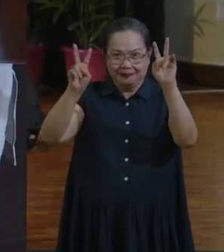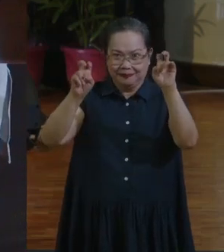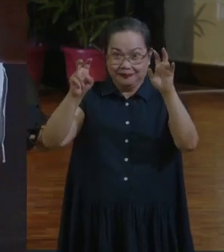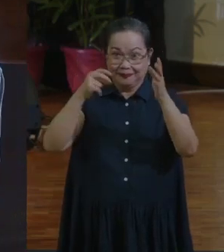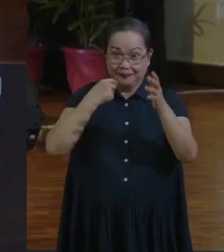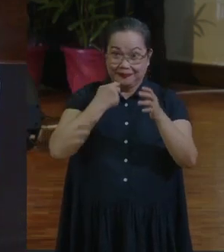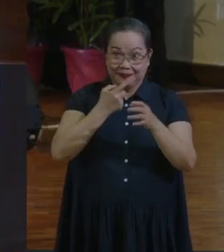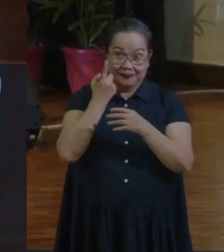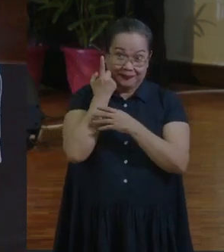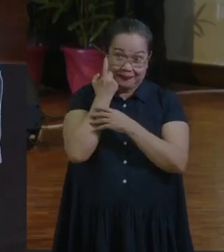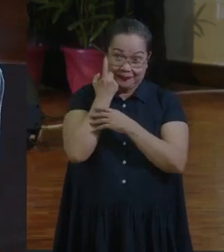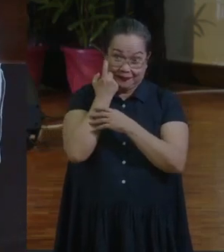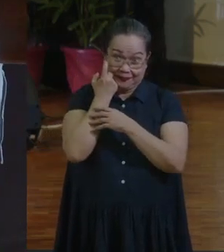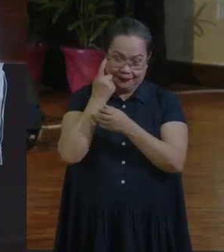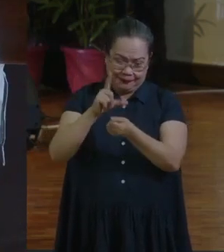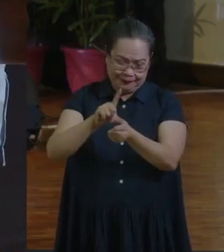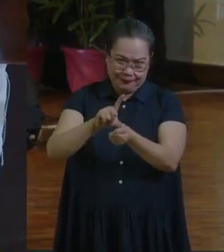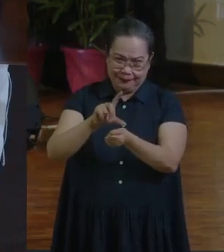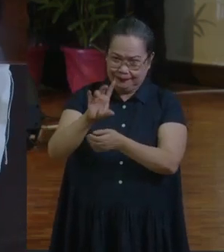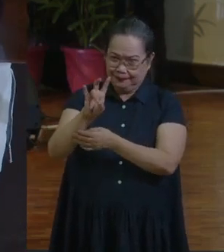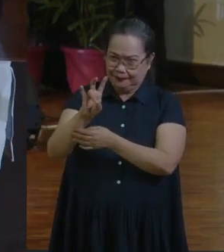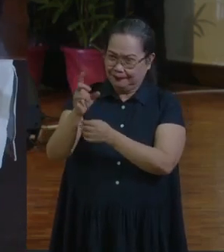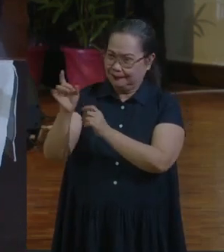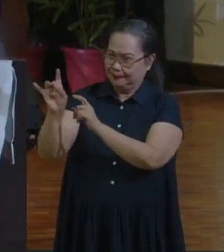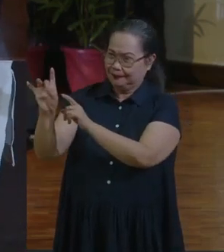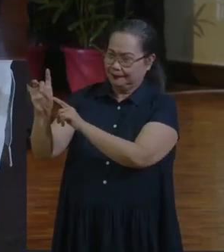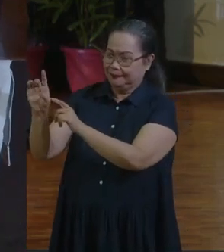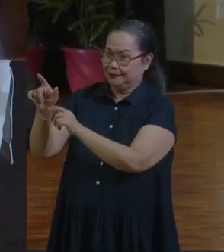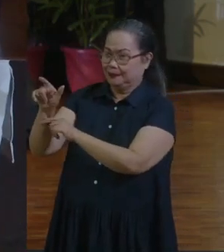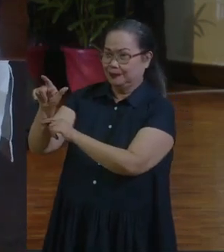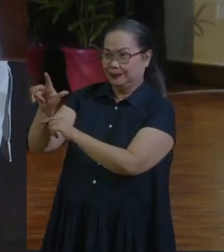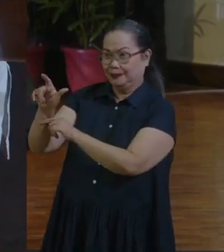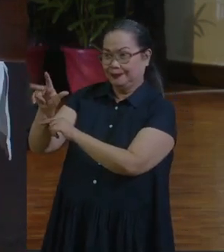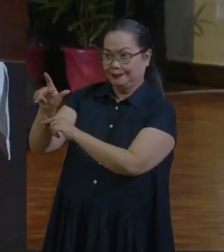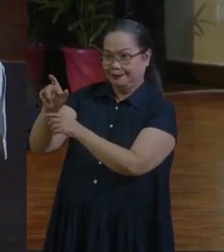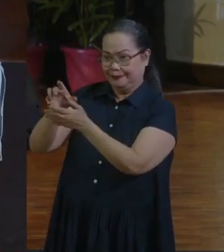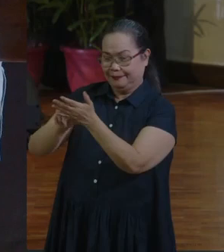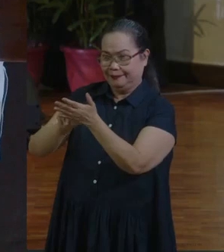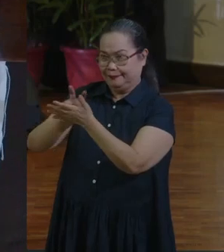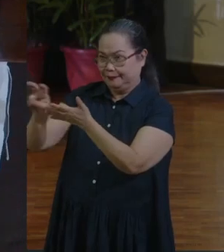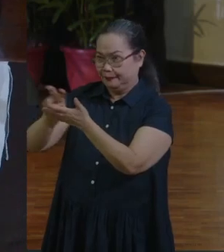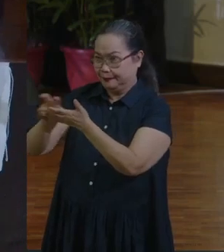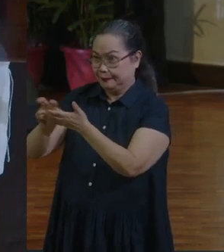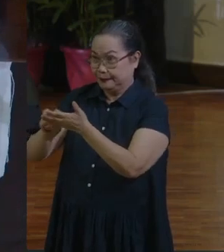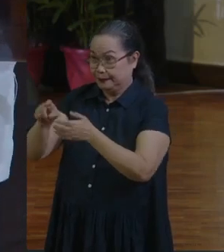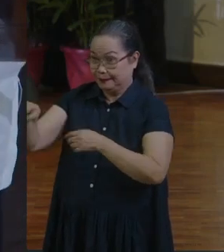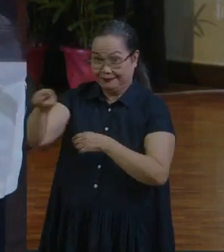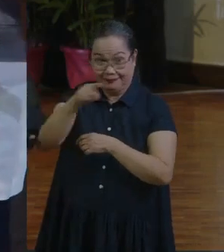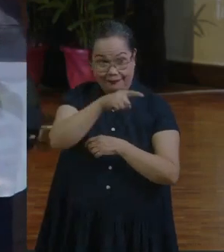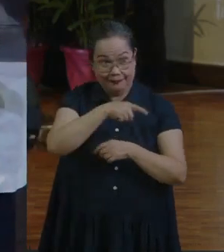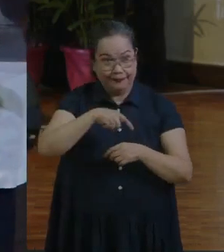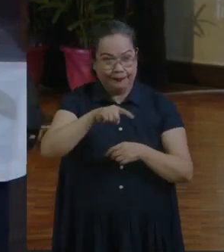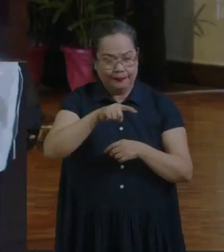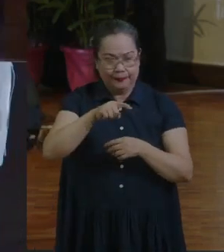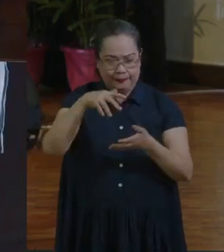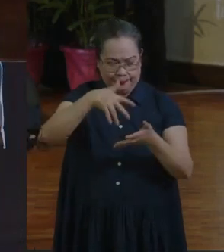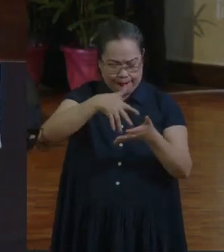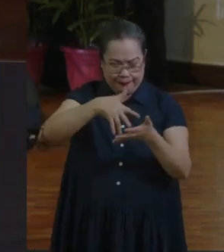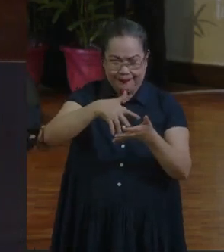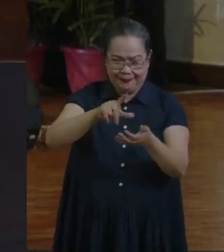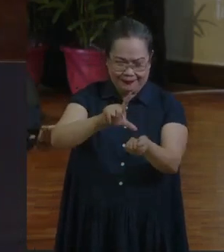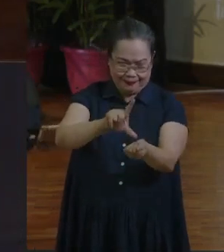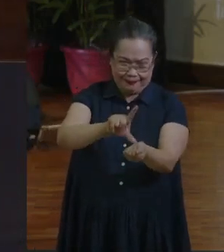binasa natin sa Luke 7:18 to 23. Sa ating paglalakbay sa Luke, umabot